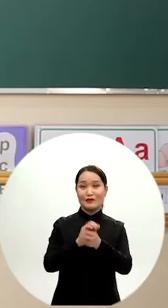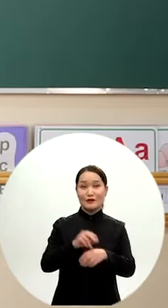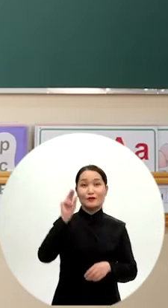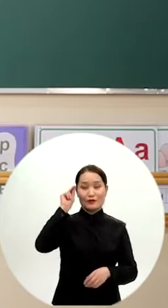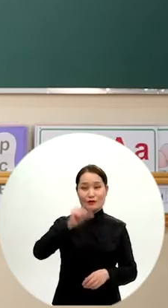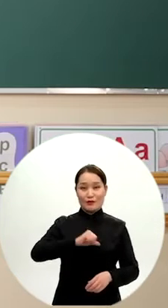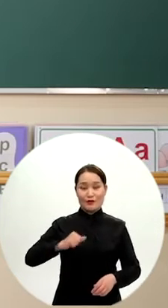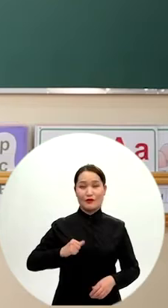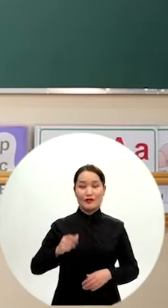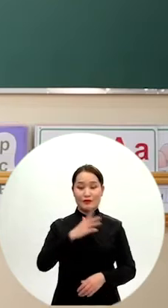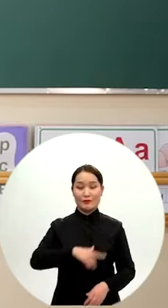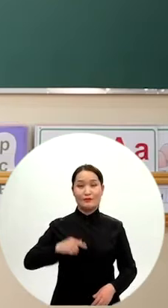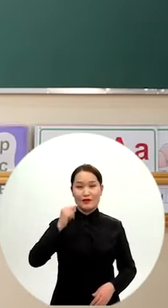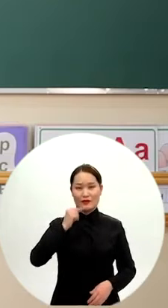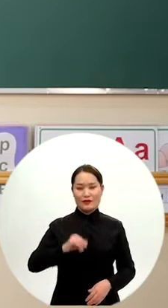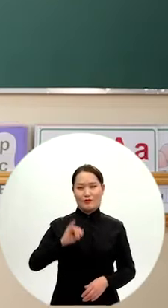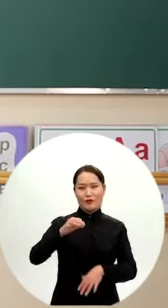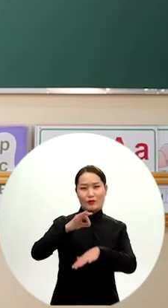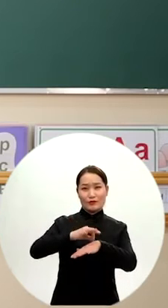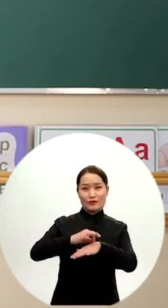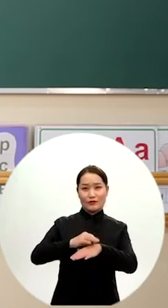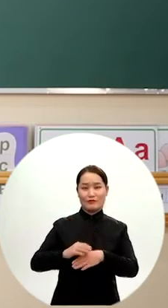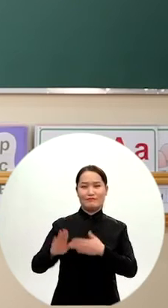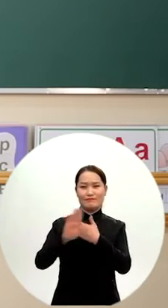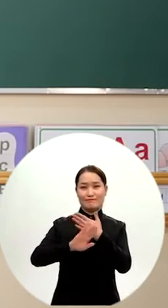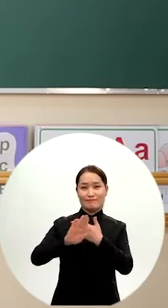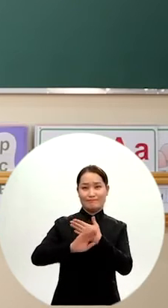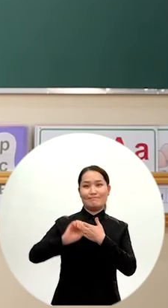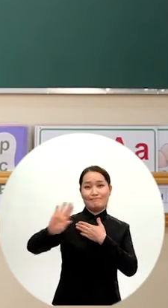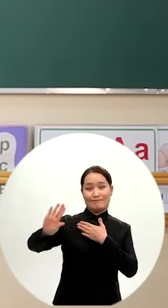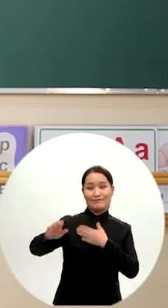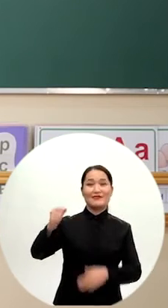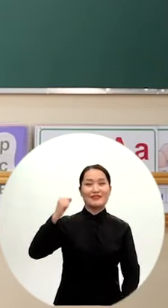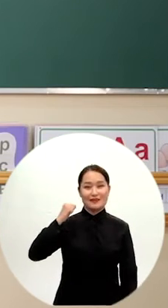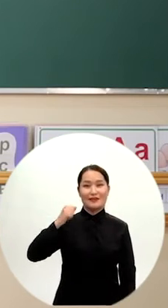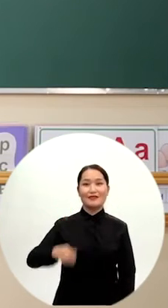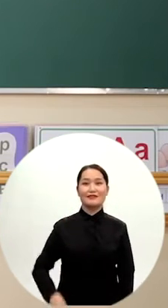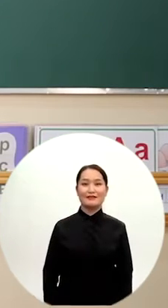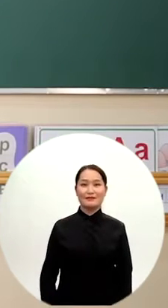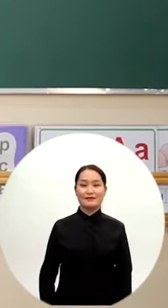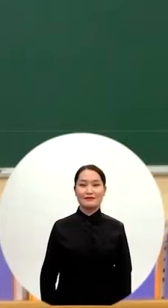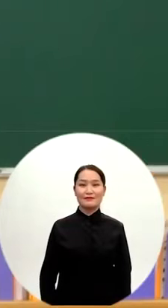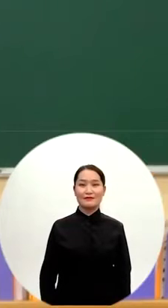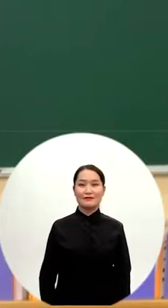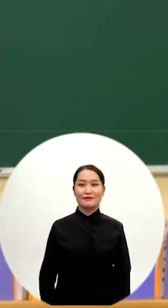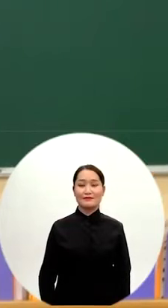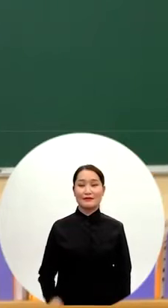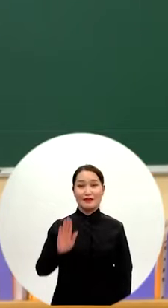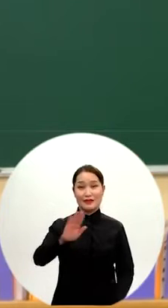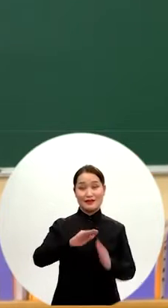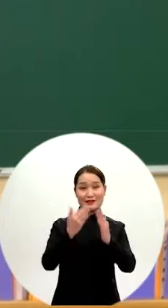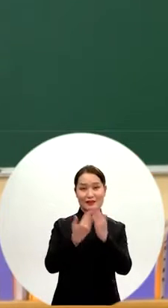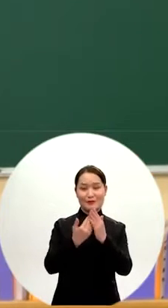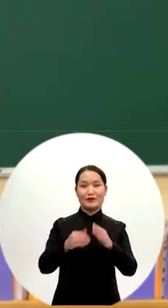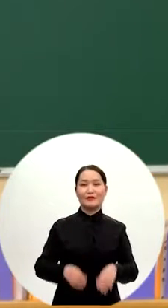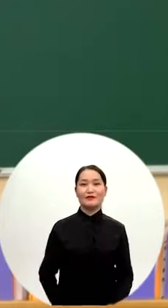хүүхдүүд бид өөрсдийнхөө эрүүл мэндийг ямарваа нэгэн халдвар төвшнөөс хамгаалж чаддаг байх нь шүү. За танай